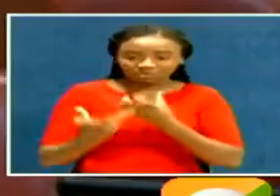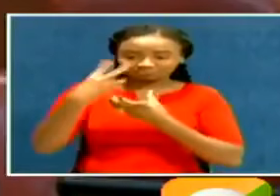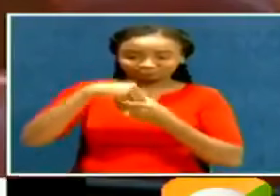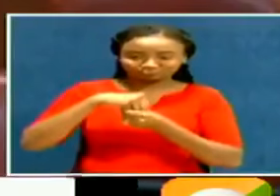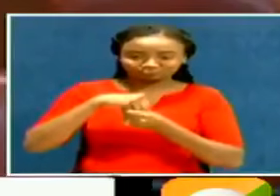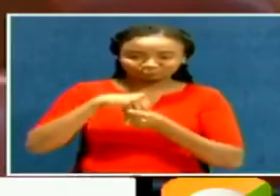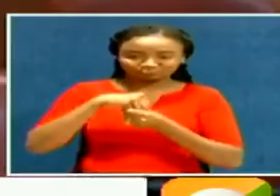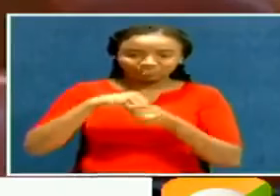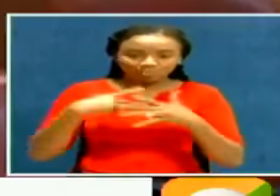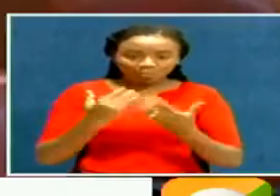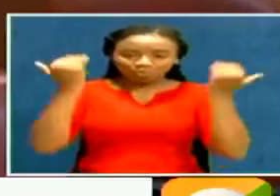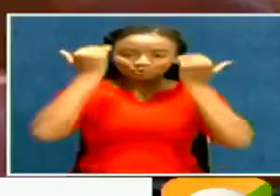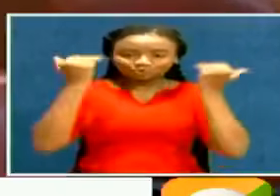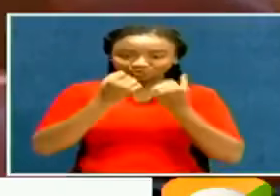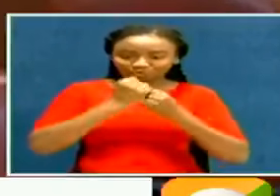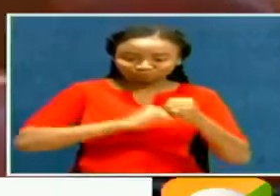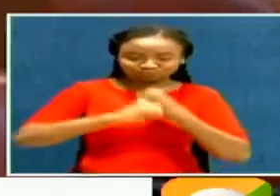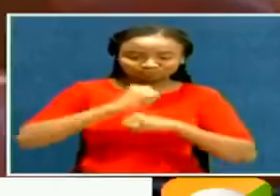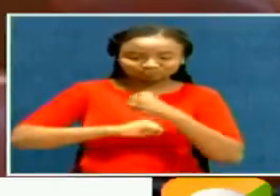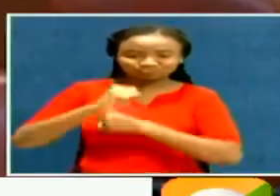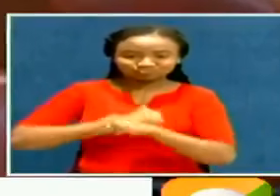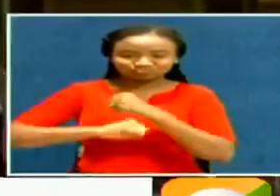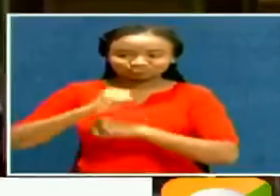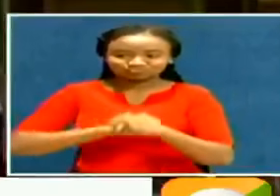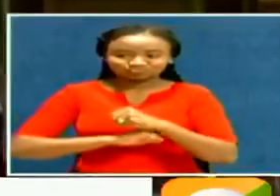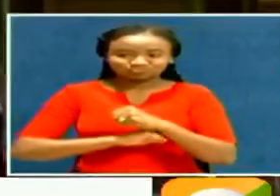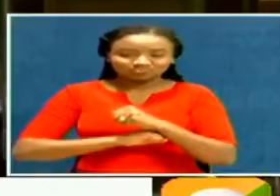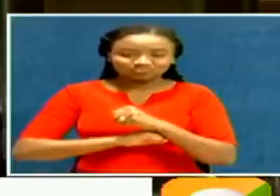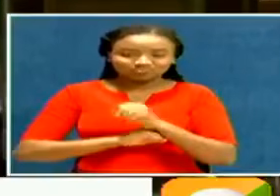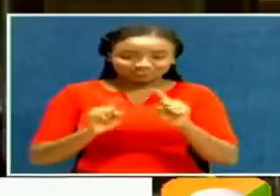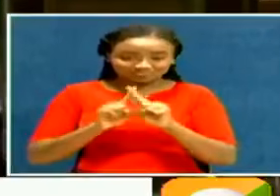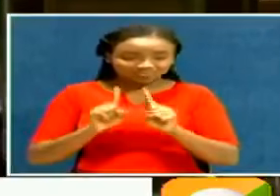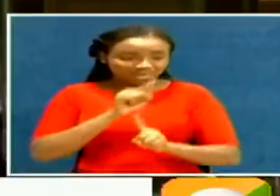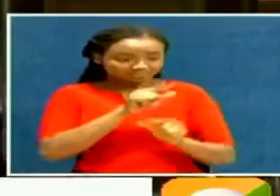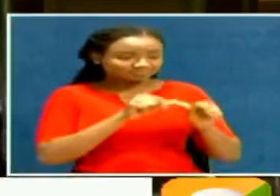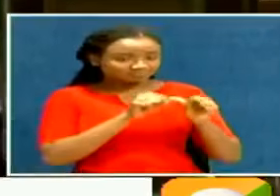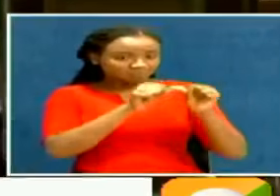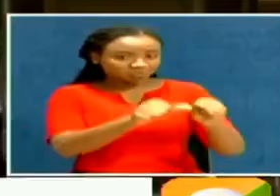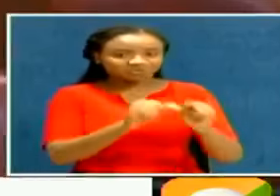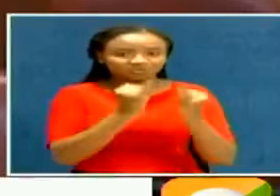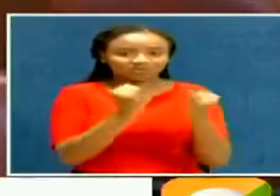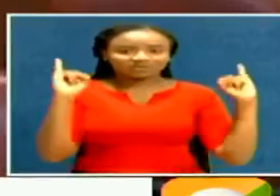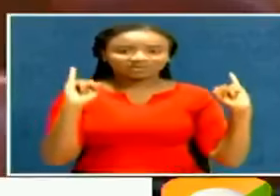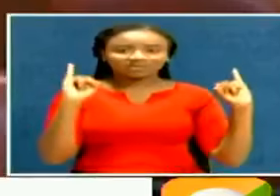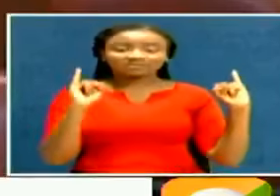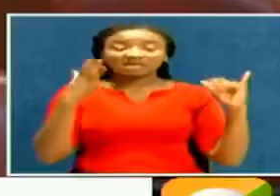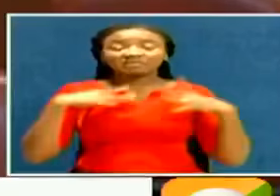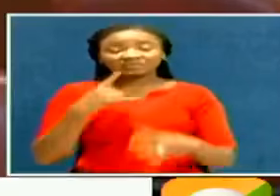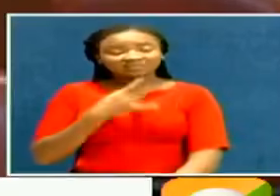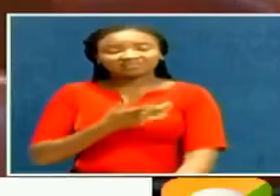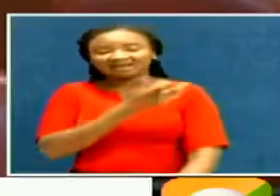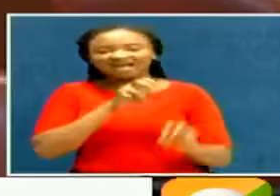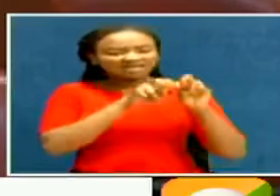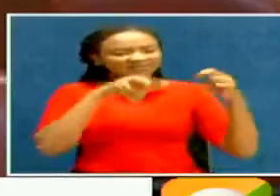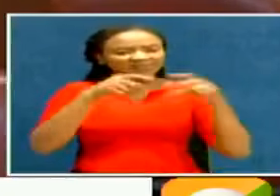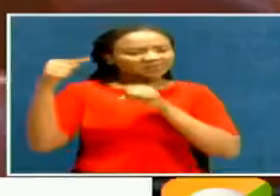activism under all under the aegis of independence of judiciary. Many people are saying, oh, don't criticize those